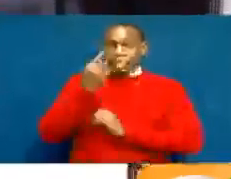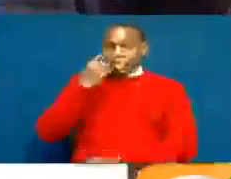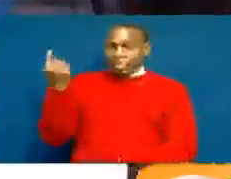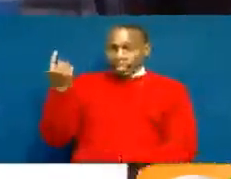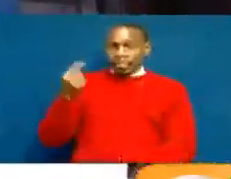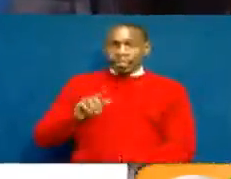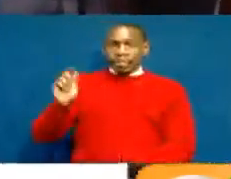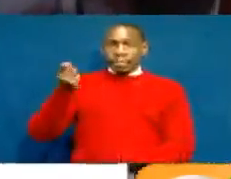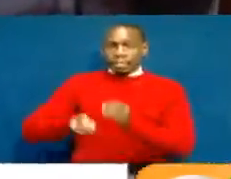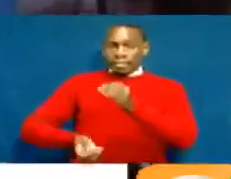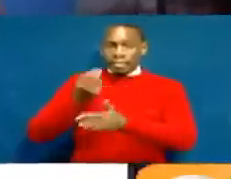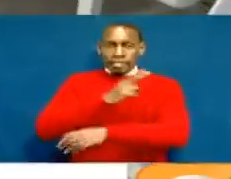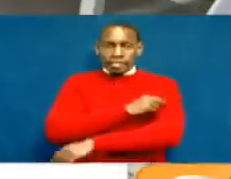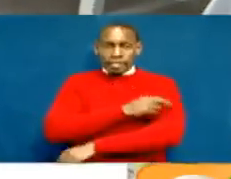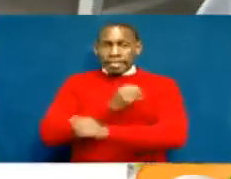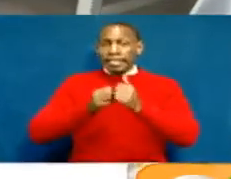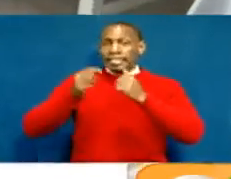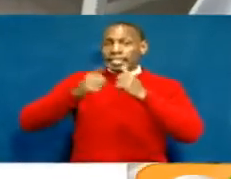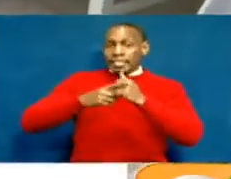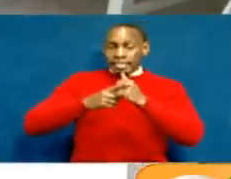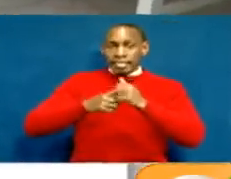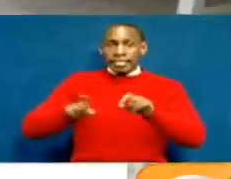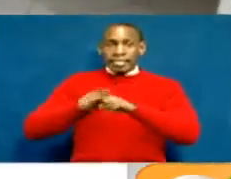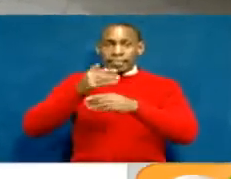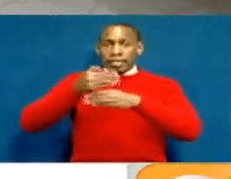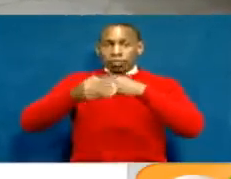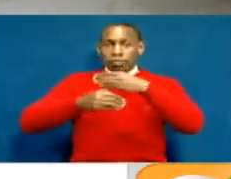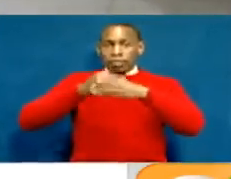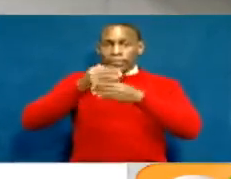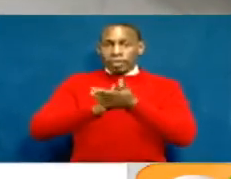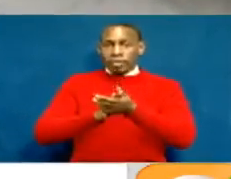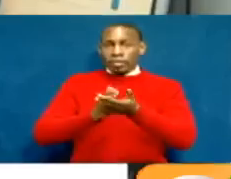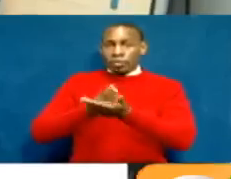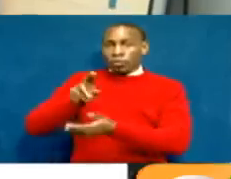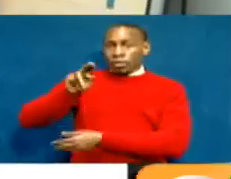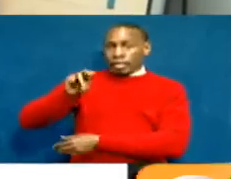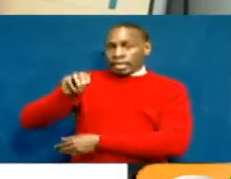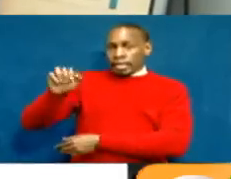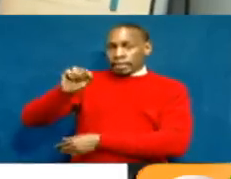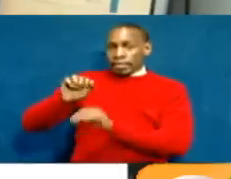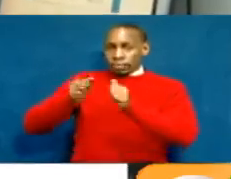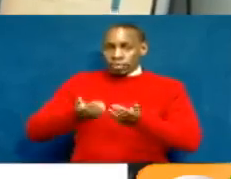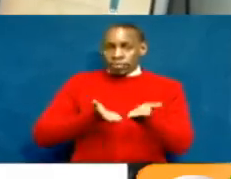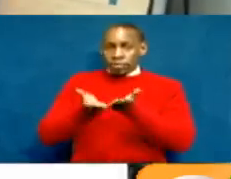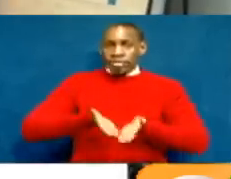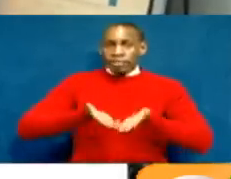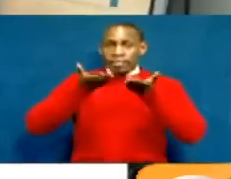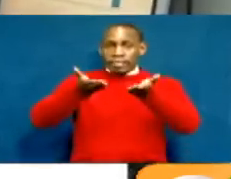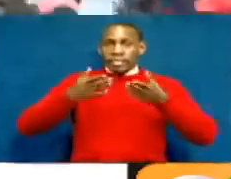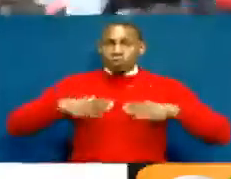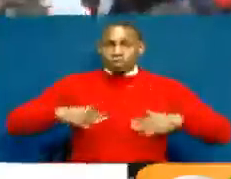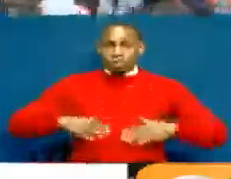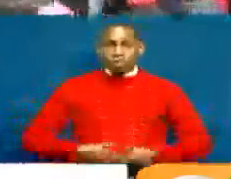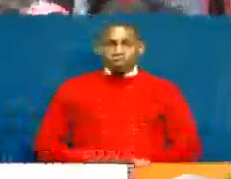rais alifungua hospitali ya 16 iliyojengwa na idara ya huduma za jiji ili kutoa huduma kwa